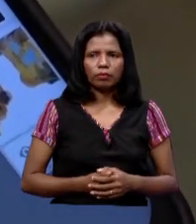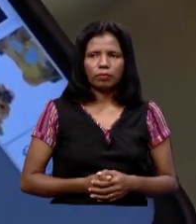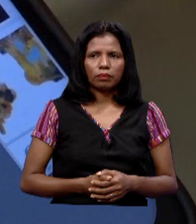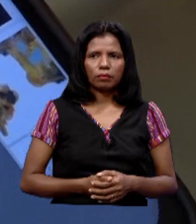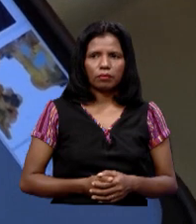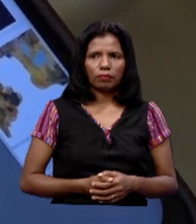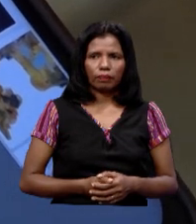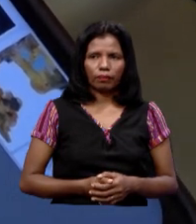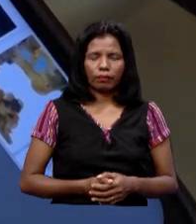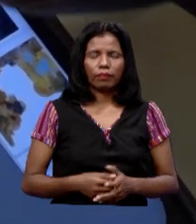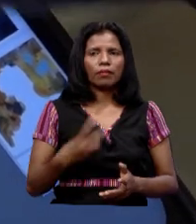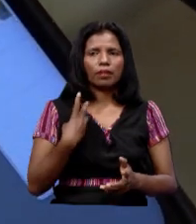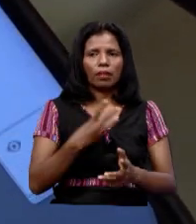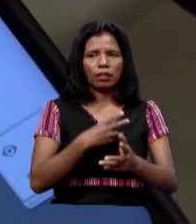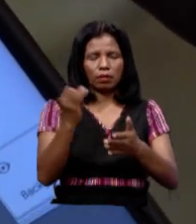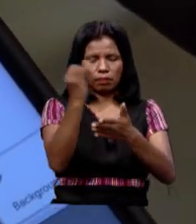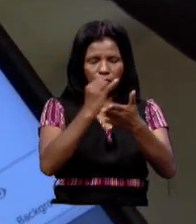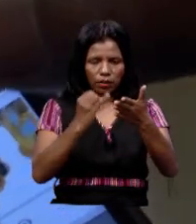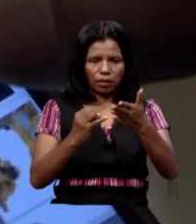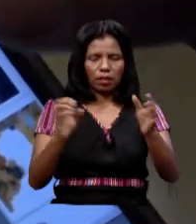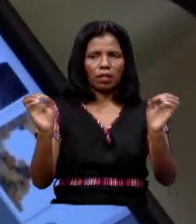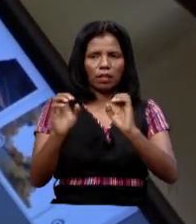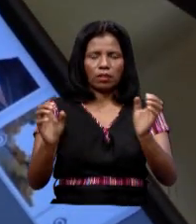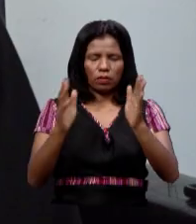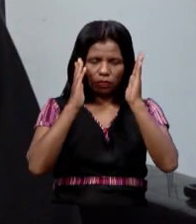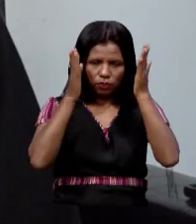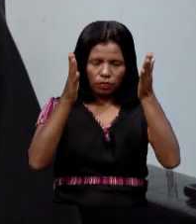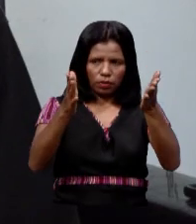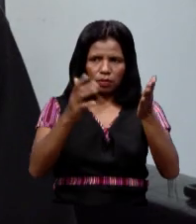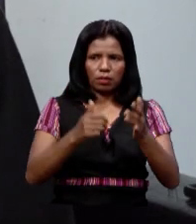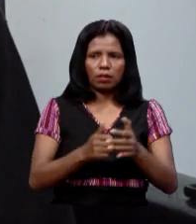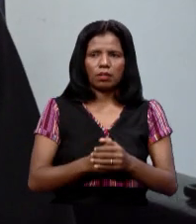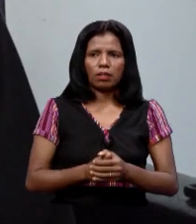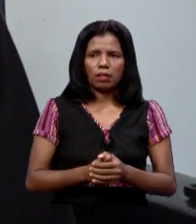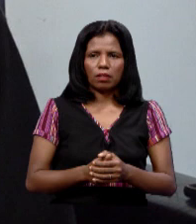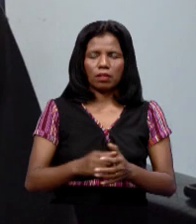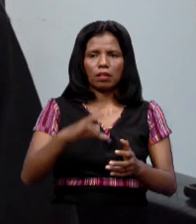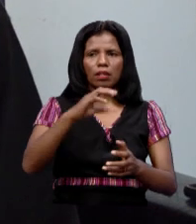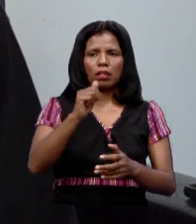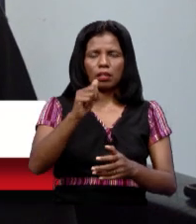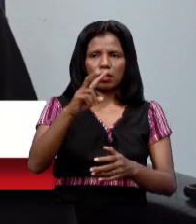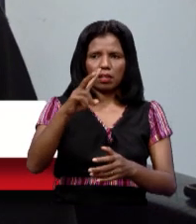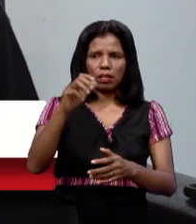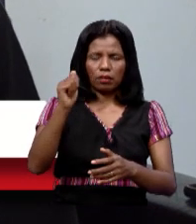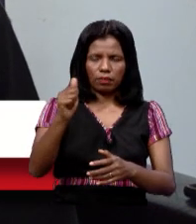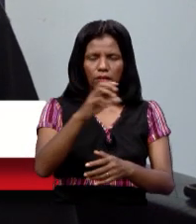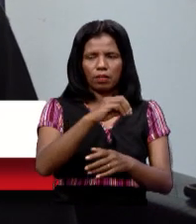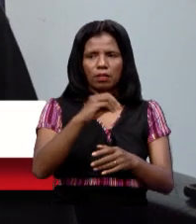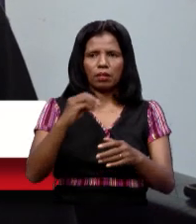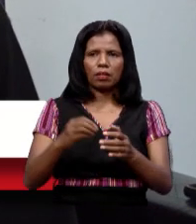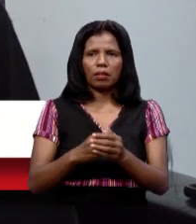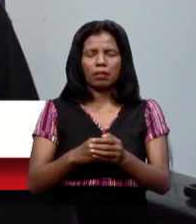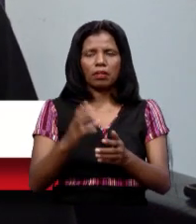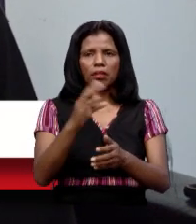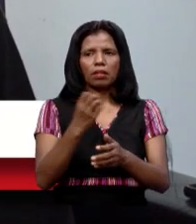Pintura neve, mito pinta neve, laos pinta diretamente ba media canvas ga media hena ka sortahan rumah